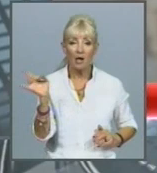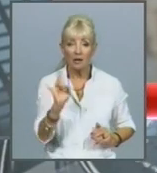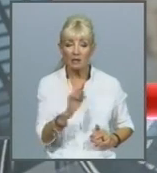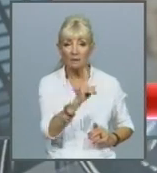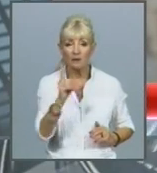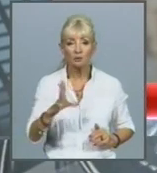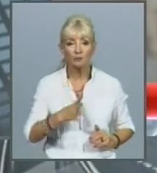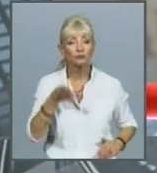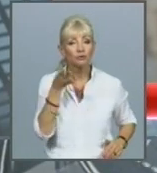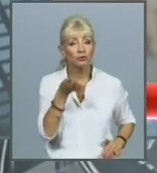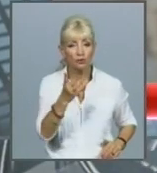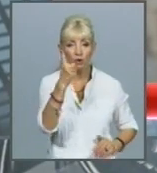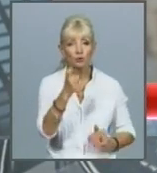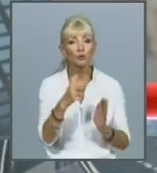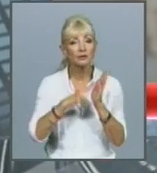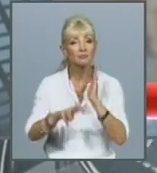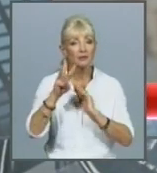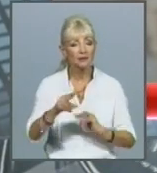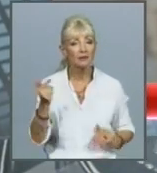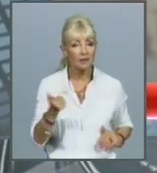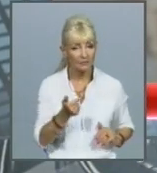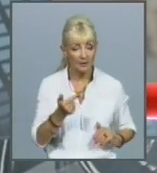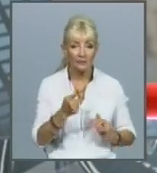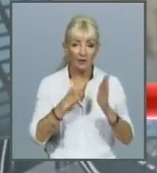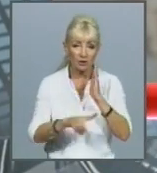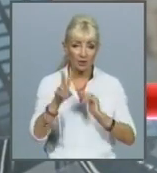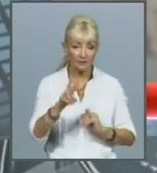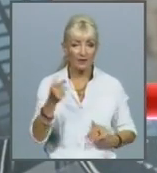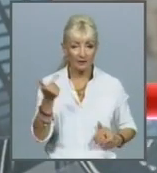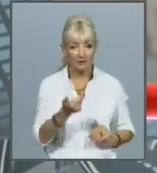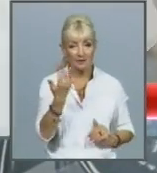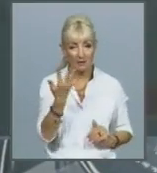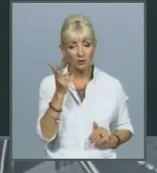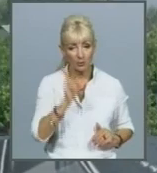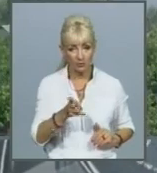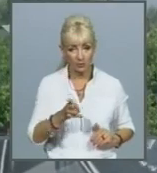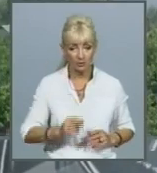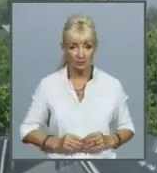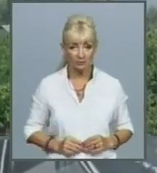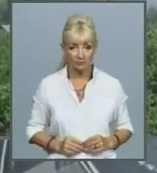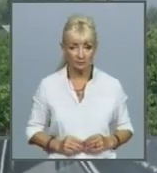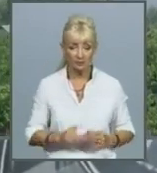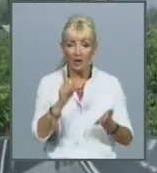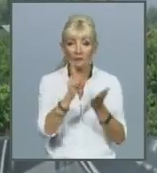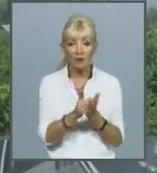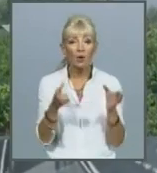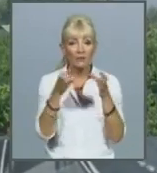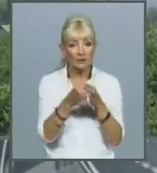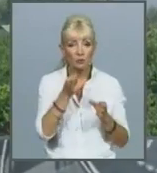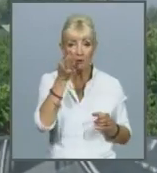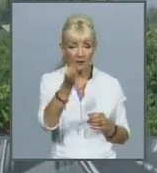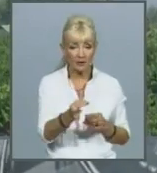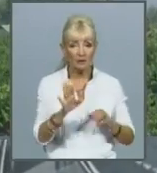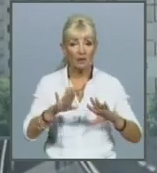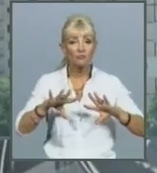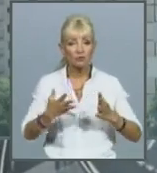був 4173 гривні, тобто 62 гривні 5 копійок. У податковій службі наголошують, у